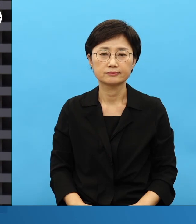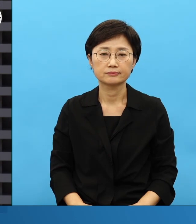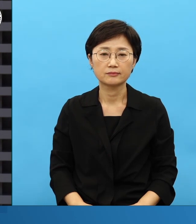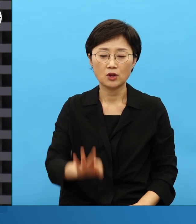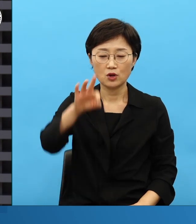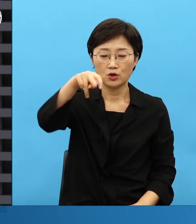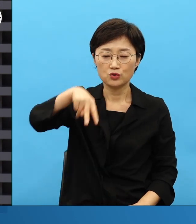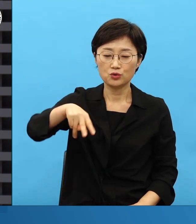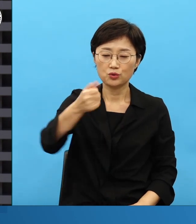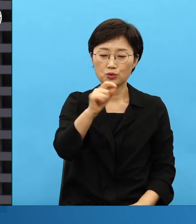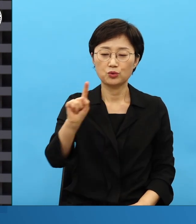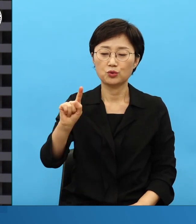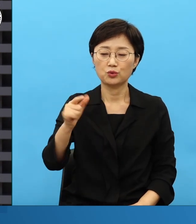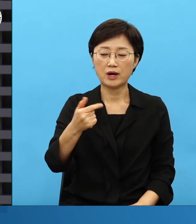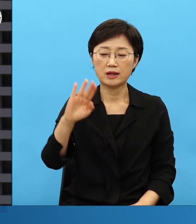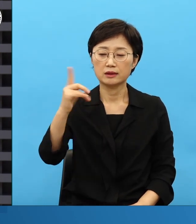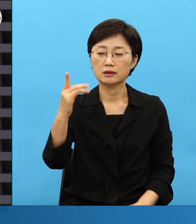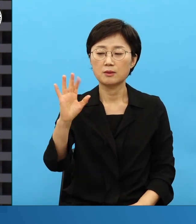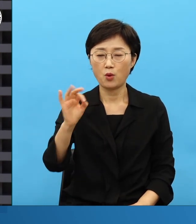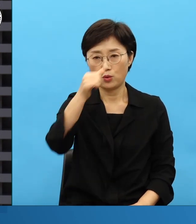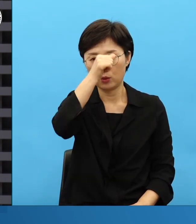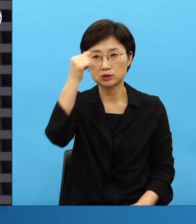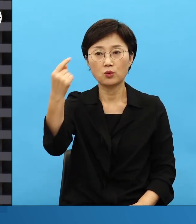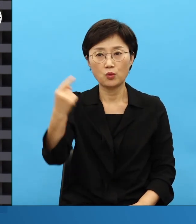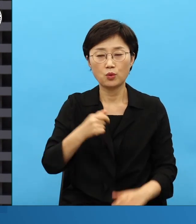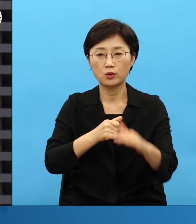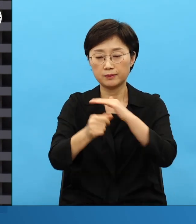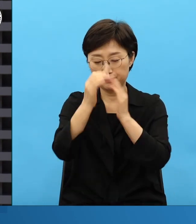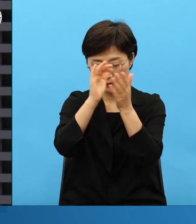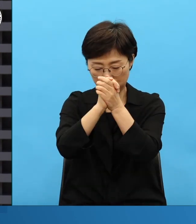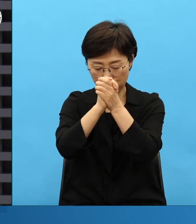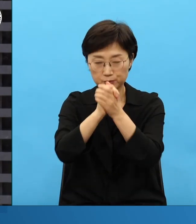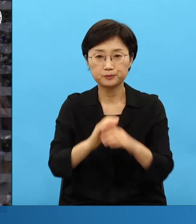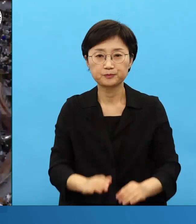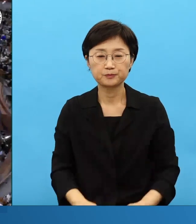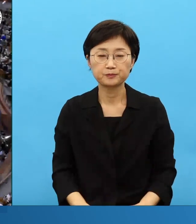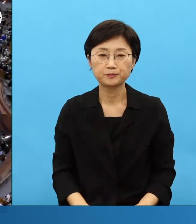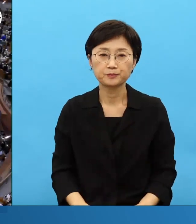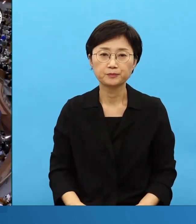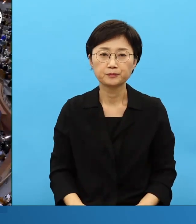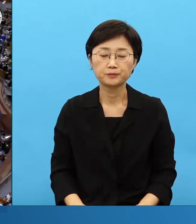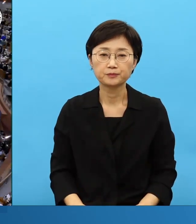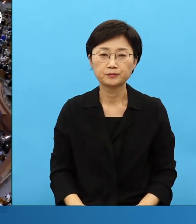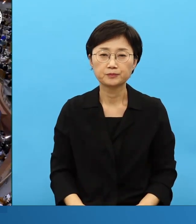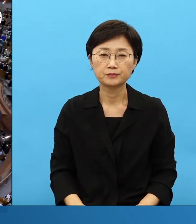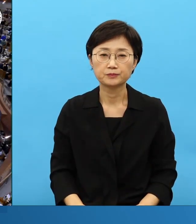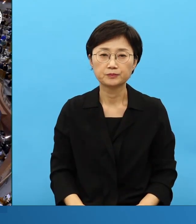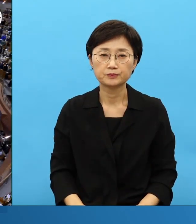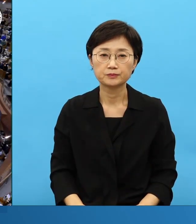요한봉 장로님 기도해 주시겠습니다. Elder Yuhan Bong will lead us in prayer at this time.